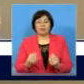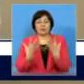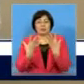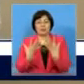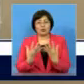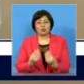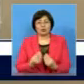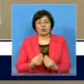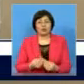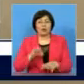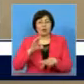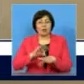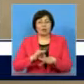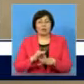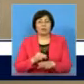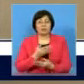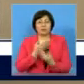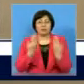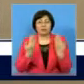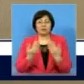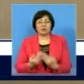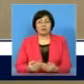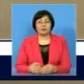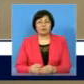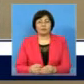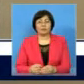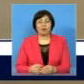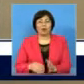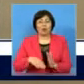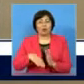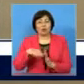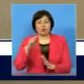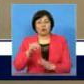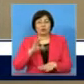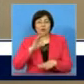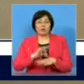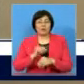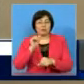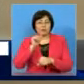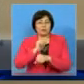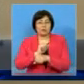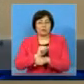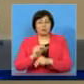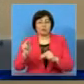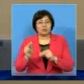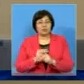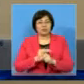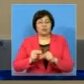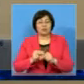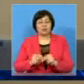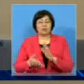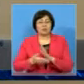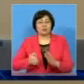нас санаторий больных нет. Лучше болезнь предупредить, чем лечить. Поэтому призываю жителей